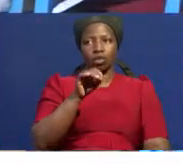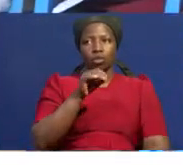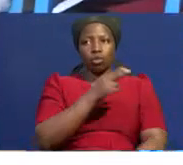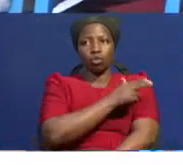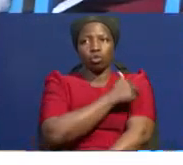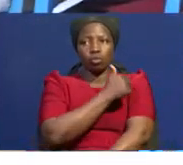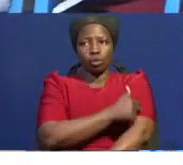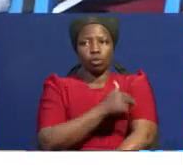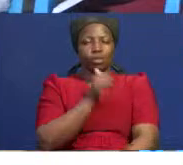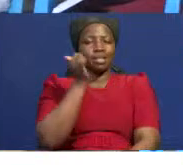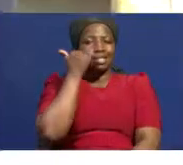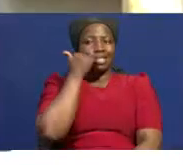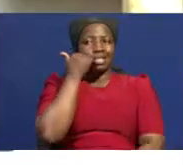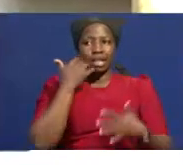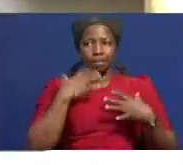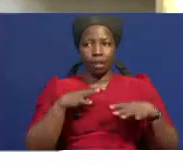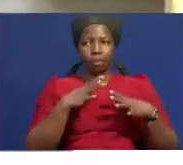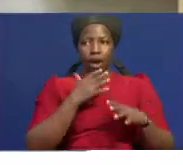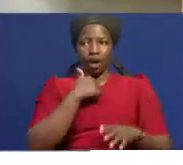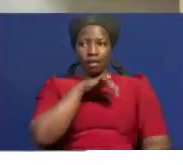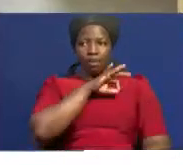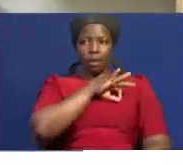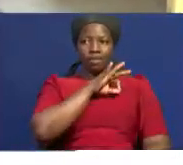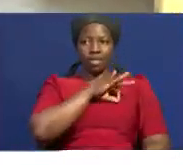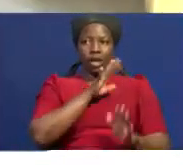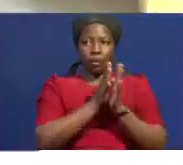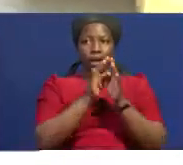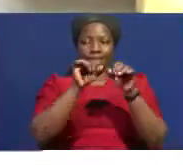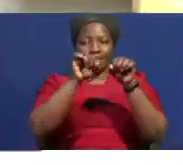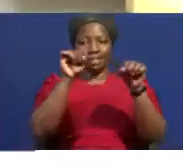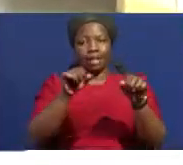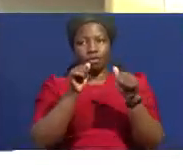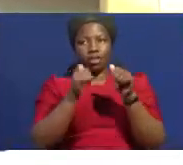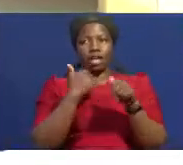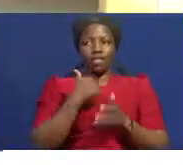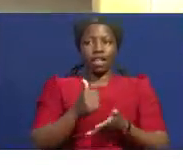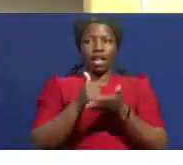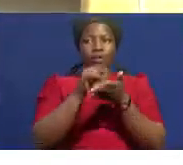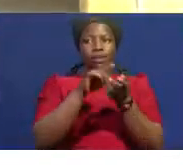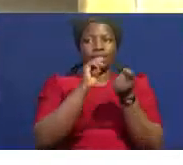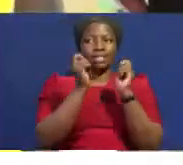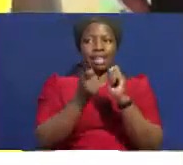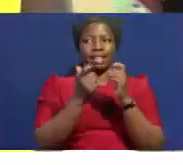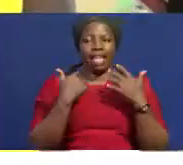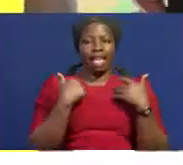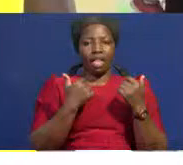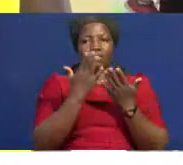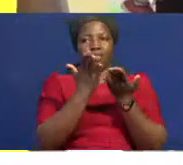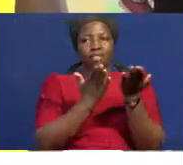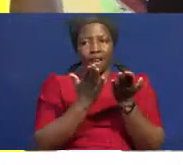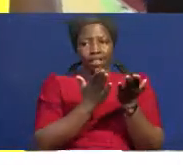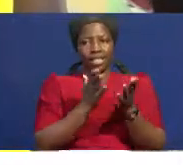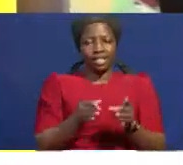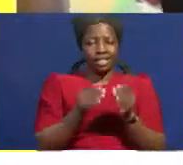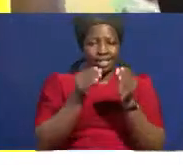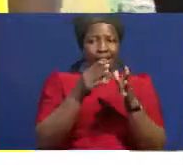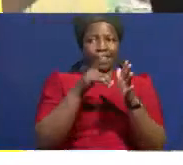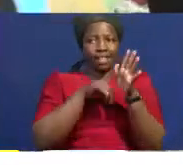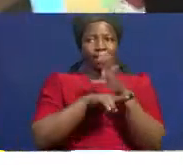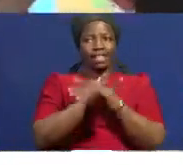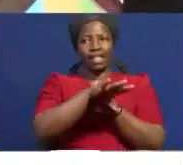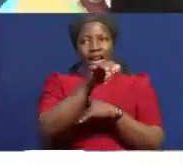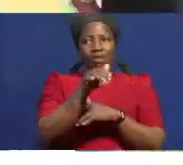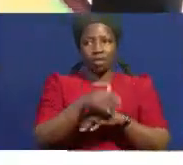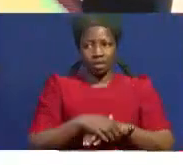wagonjwa walionufaika na mpango huo walisema umebadili sura ya utoaji huduma za afya katika kaunti hiyo. Afisa wa mipango wa shirika hilo, Tracy